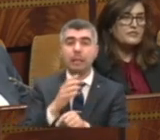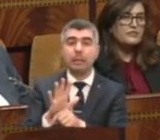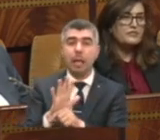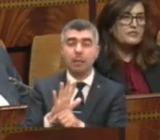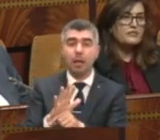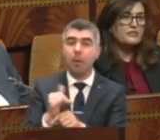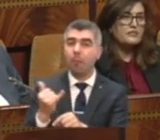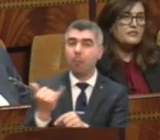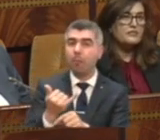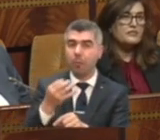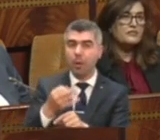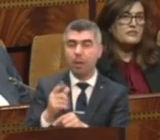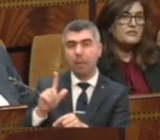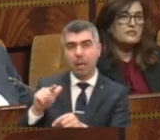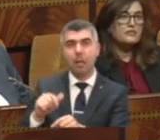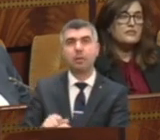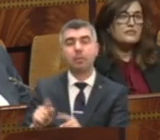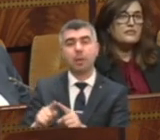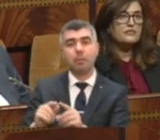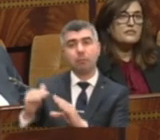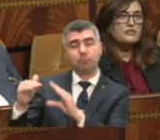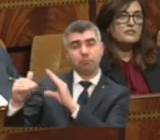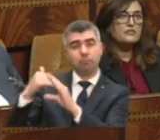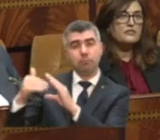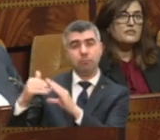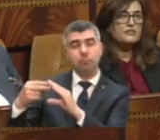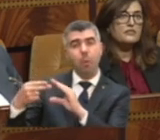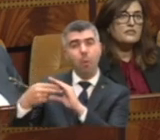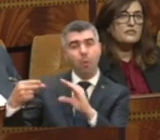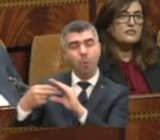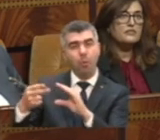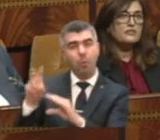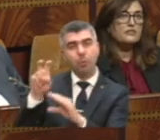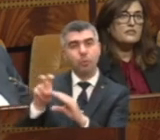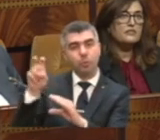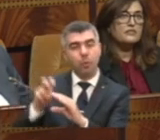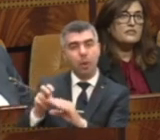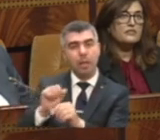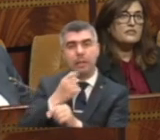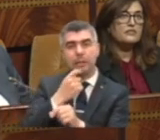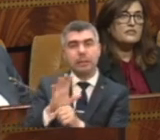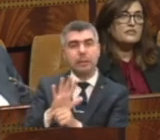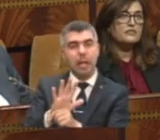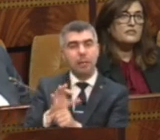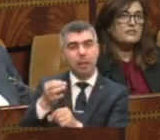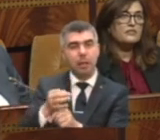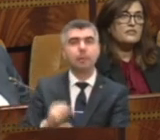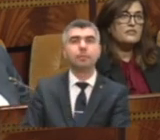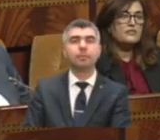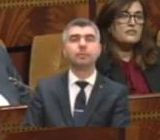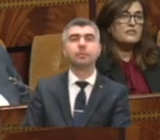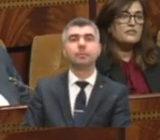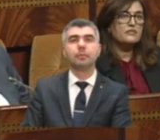النسبه هي مهمه جدا، وكيدخلوا واحد الاموال في التحويلات ديالهم او العائدات ديالهم لاقليم تازا هي مهمه وتقدر بالملايير.